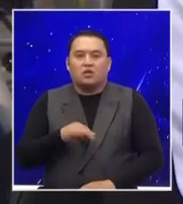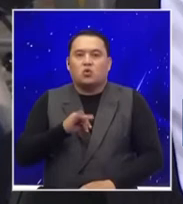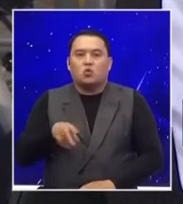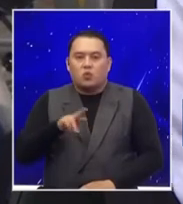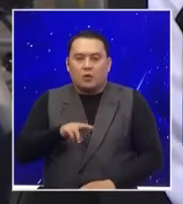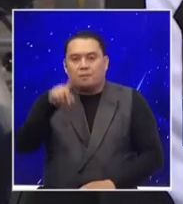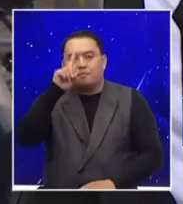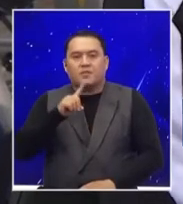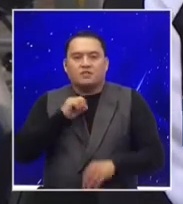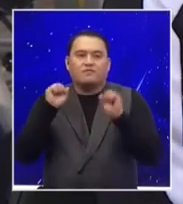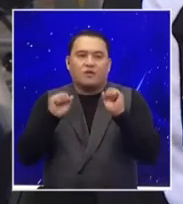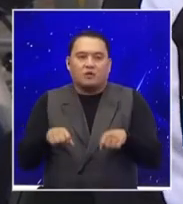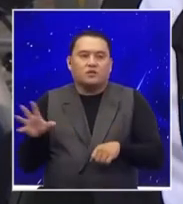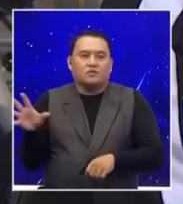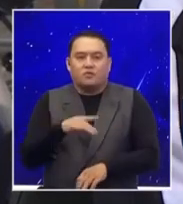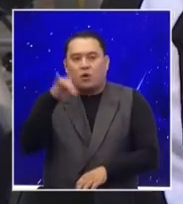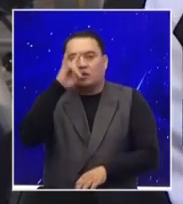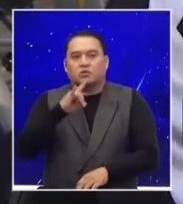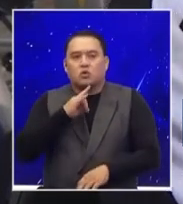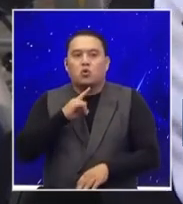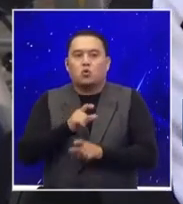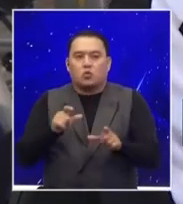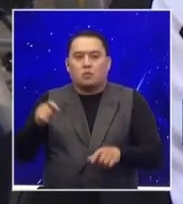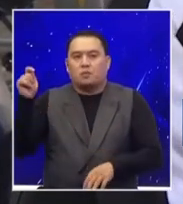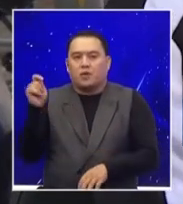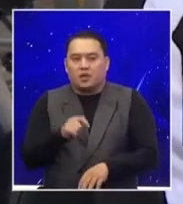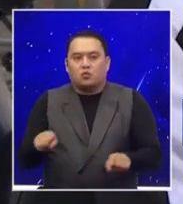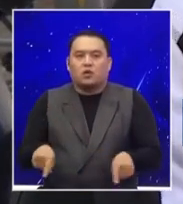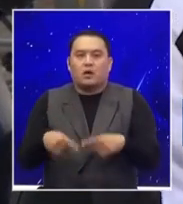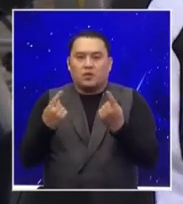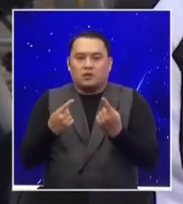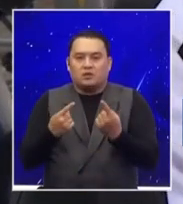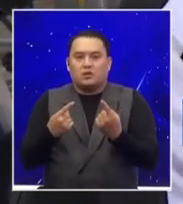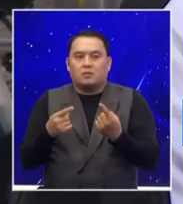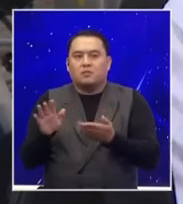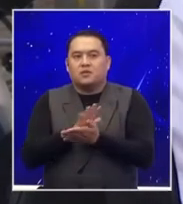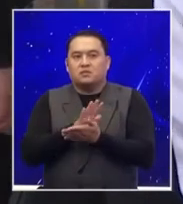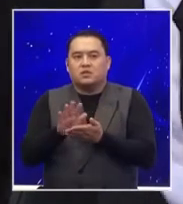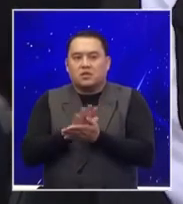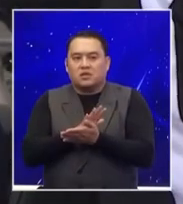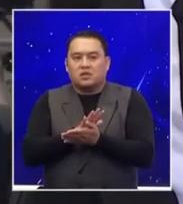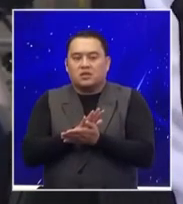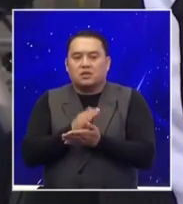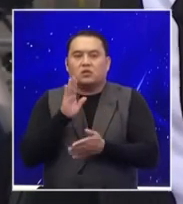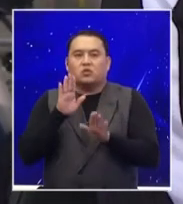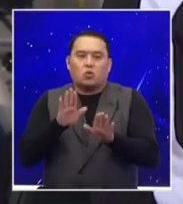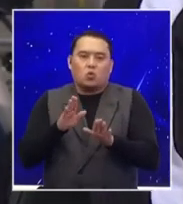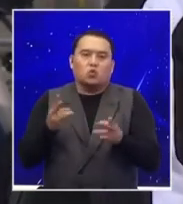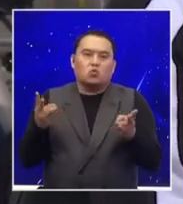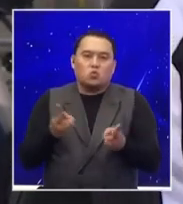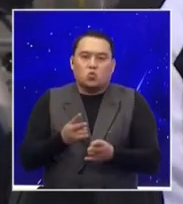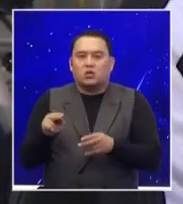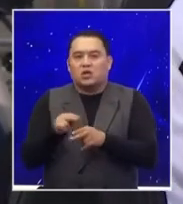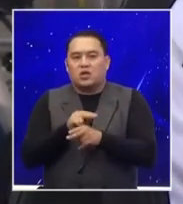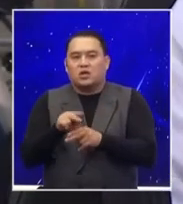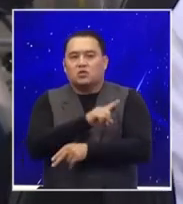есть возможность. Со всего Казахстана люди могут приехать на реабилитацию совершенно бесплатно. Им только нужно пойти своему